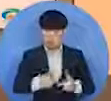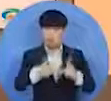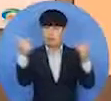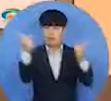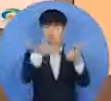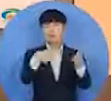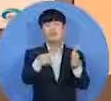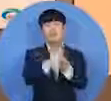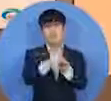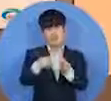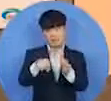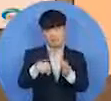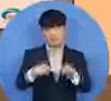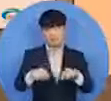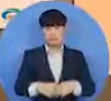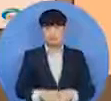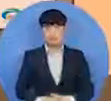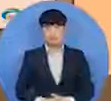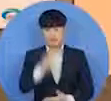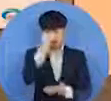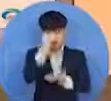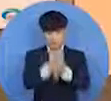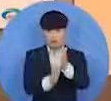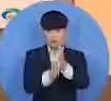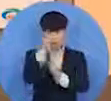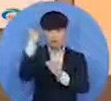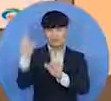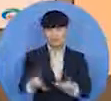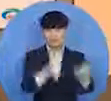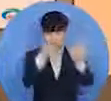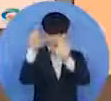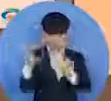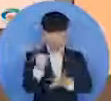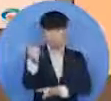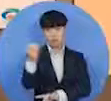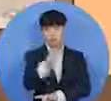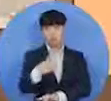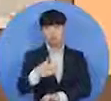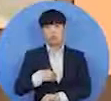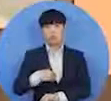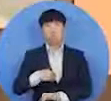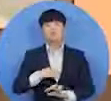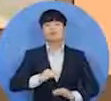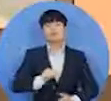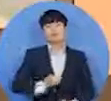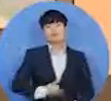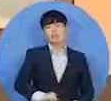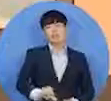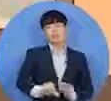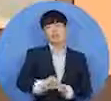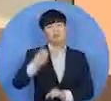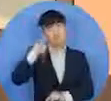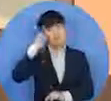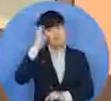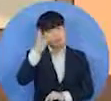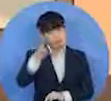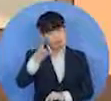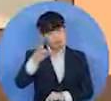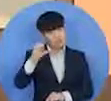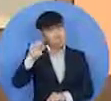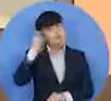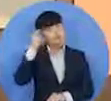실천율을 높이고 분위기 확산을 위해 마련한 것인데요. 참가 자격은 천안시에 거주하며 모유를 먹는